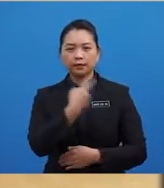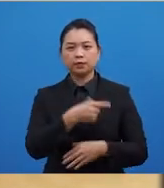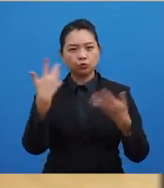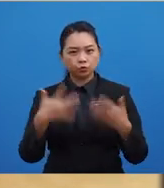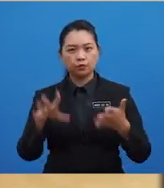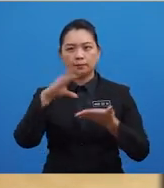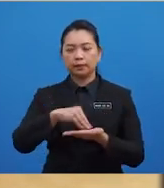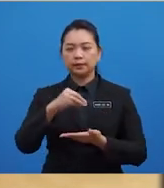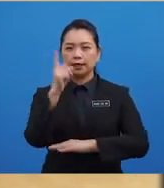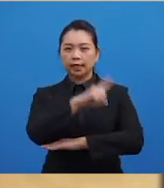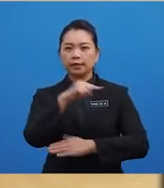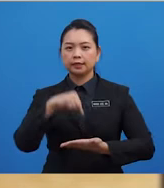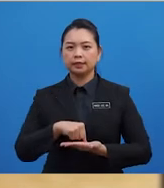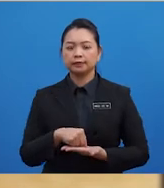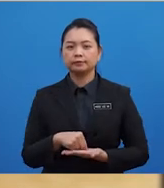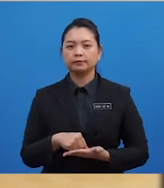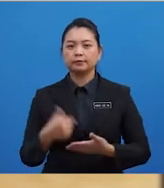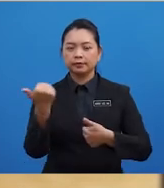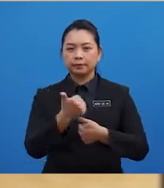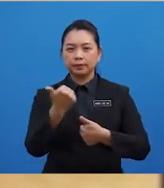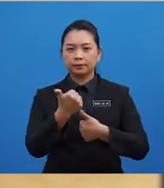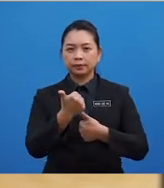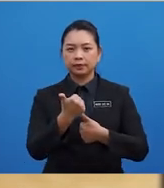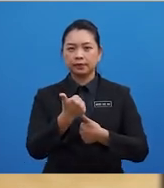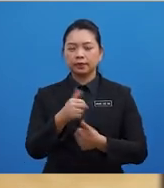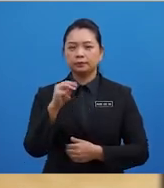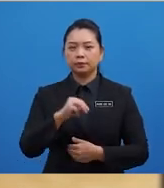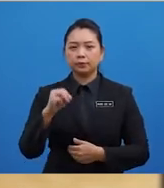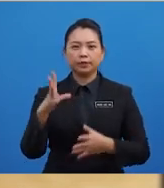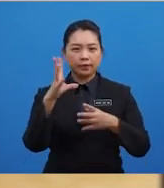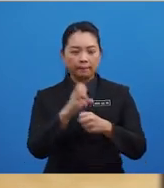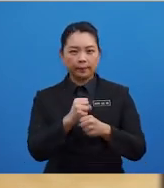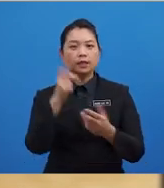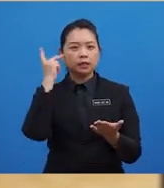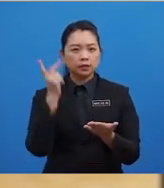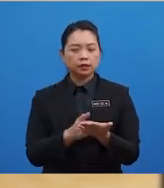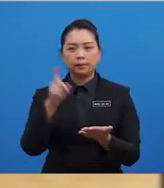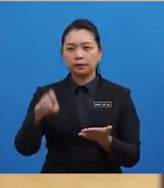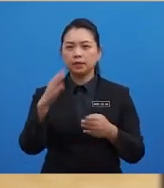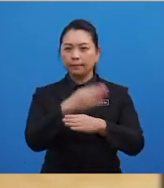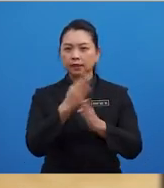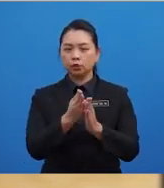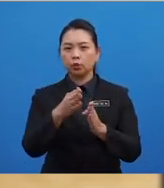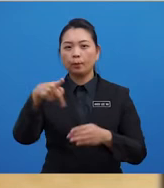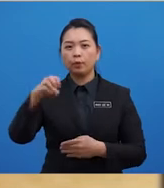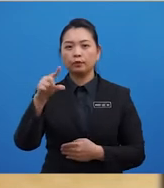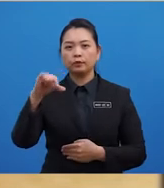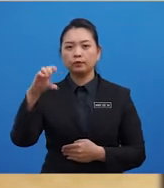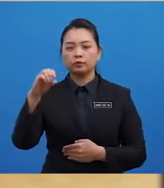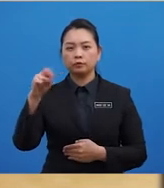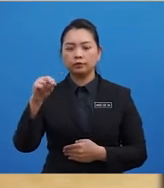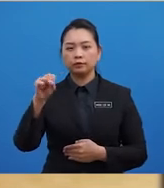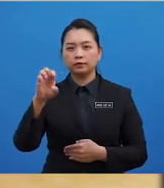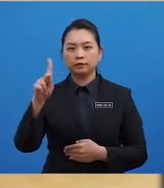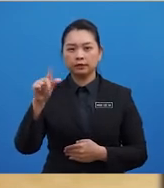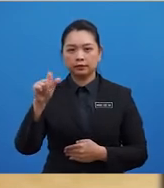kita telah belajar pada hari ini. Yang pertama, murid-murid dapat mengenal pasti bentuk poligon sekata